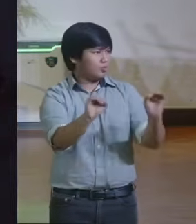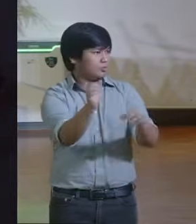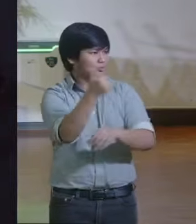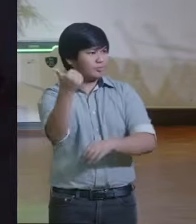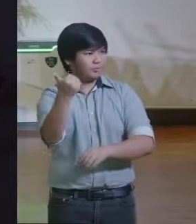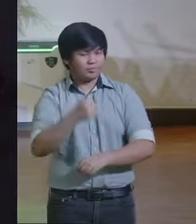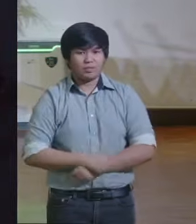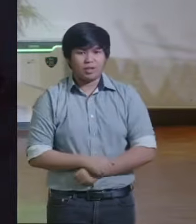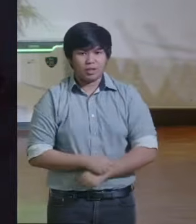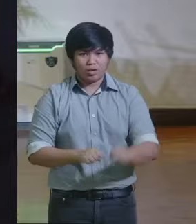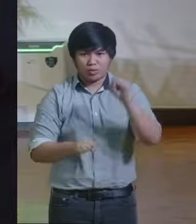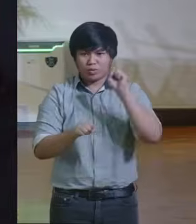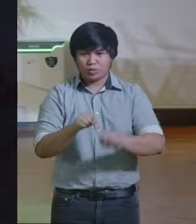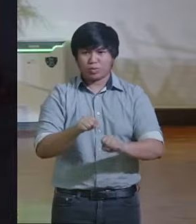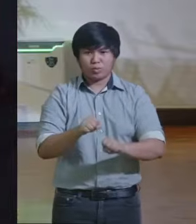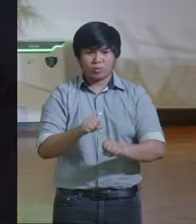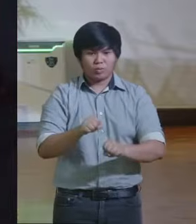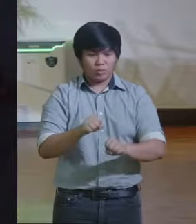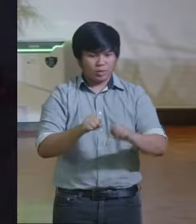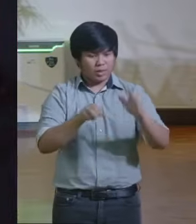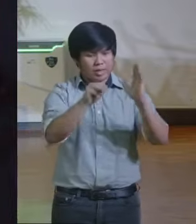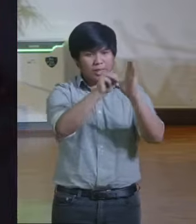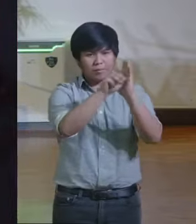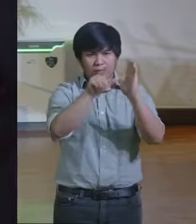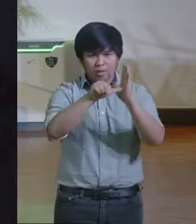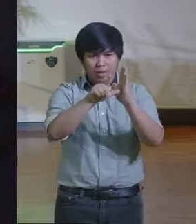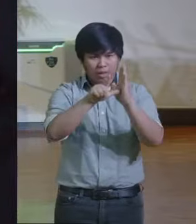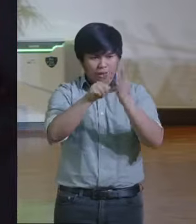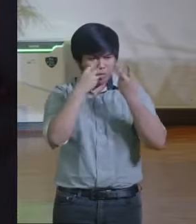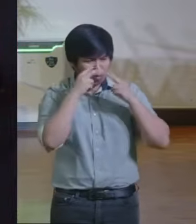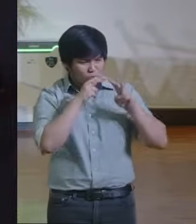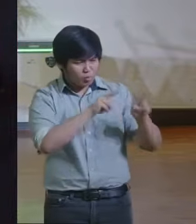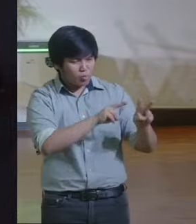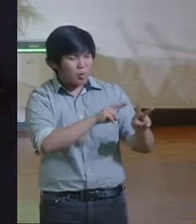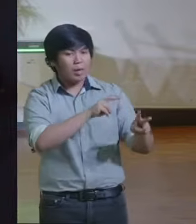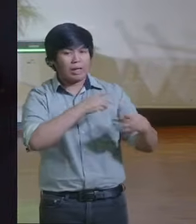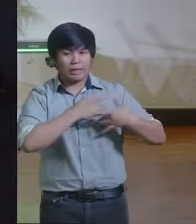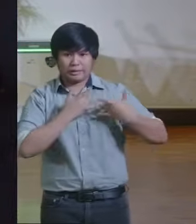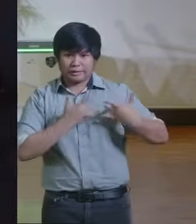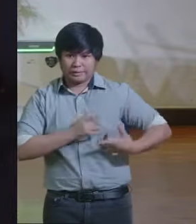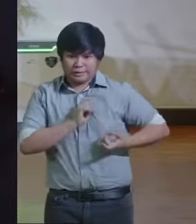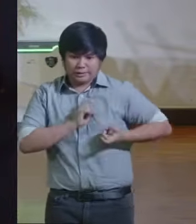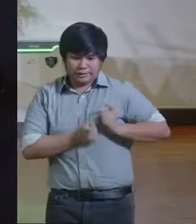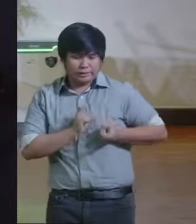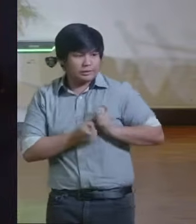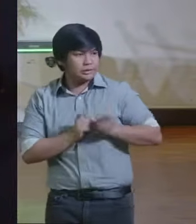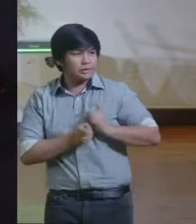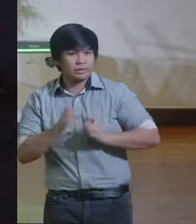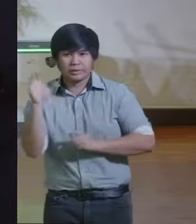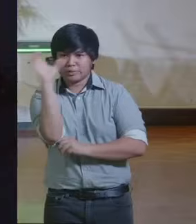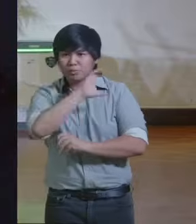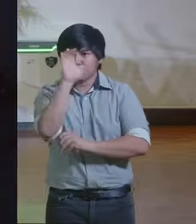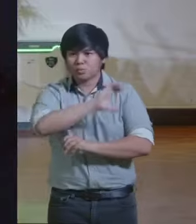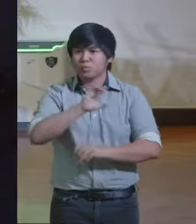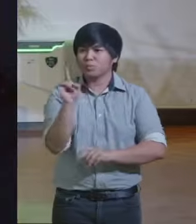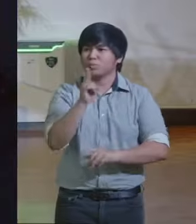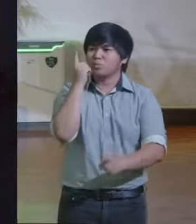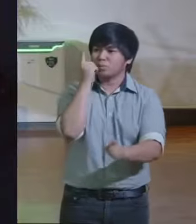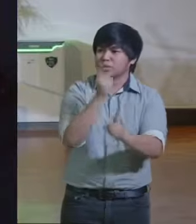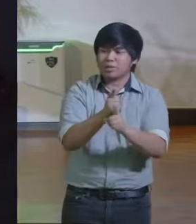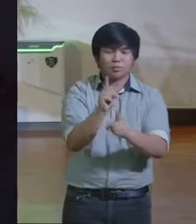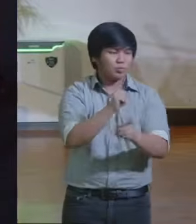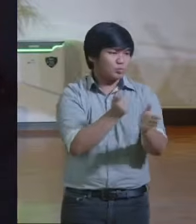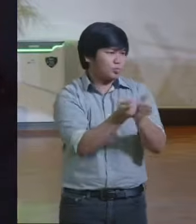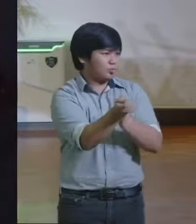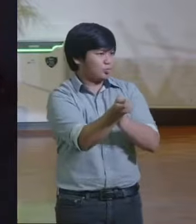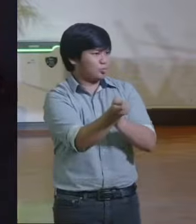dahil doon sa pangitain na yon, nagumpisa ang kanyang puso ng paghanap ng katotohanan at